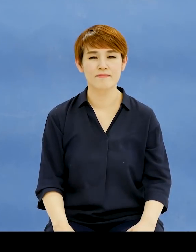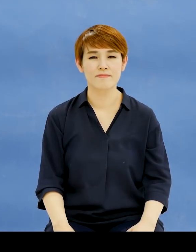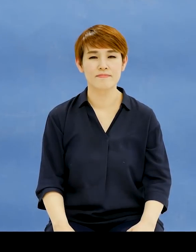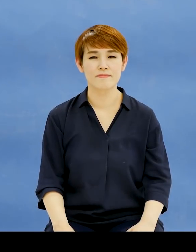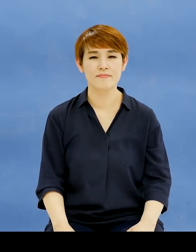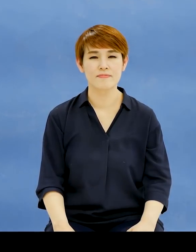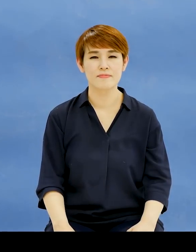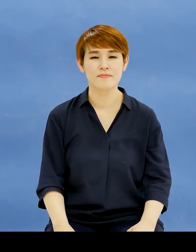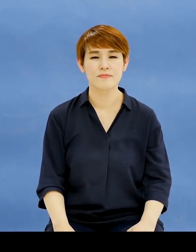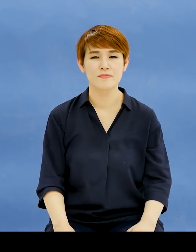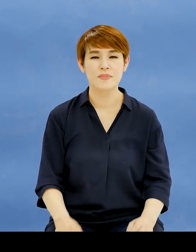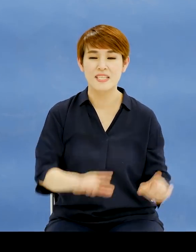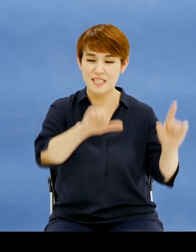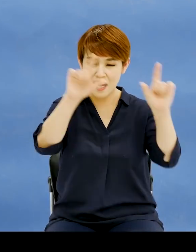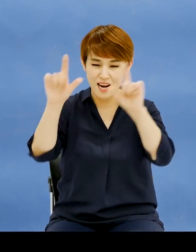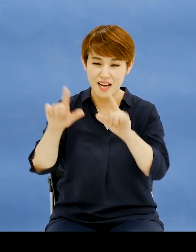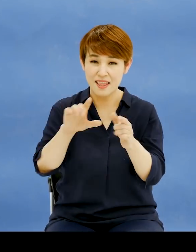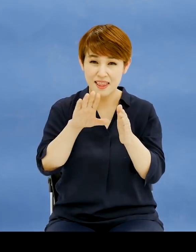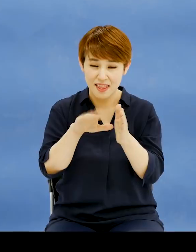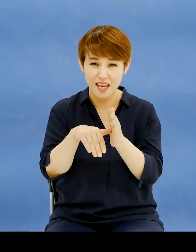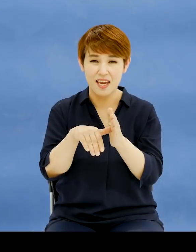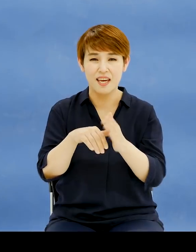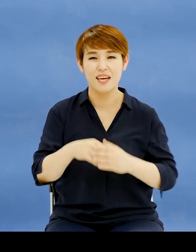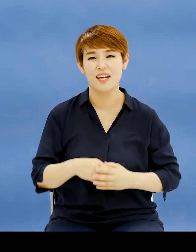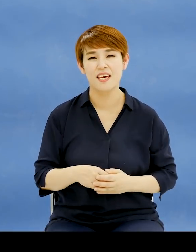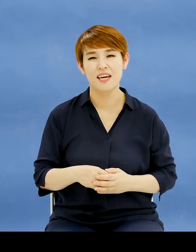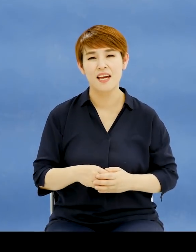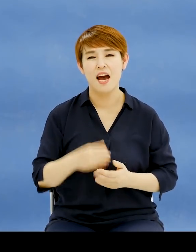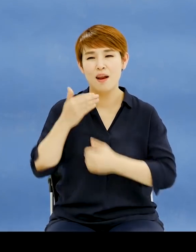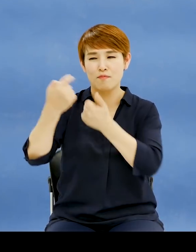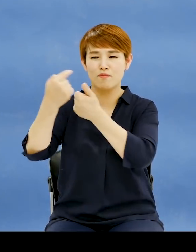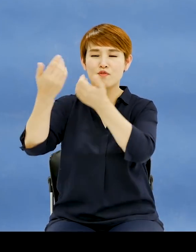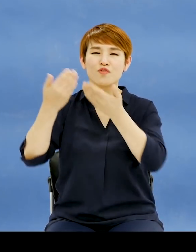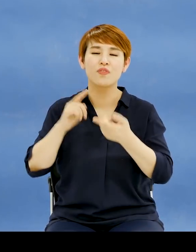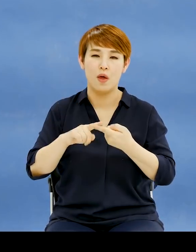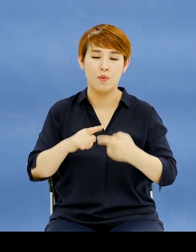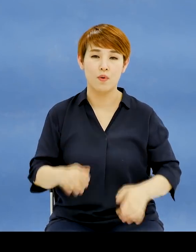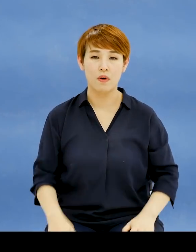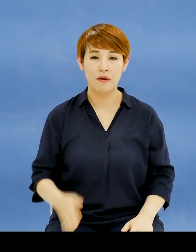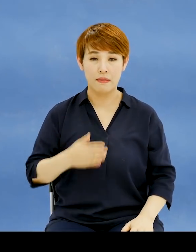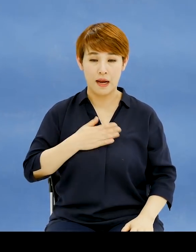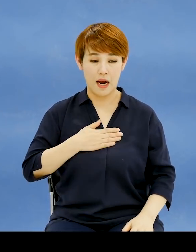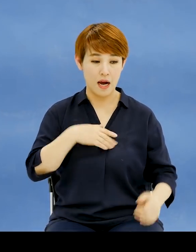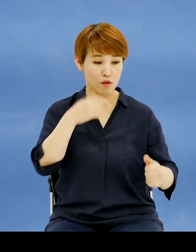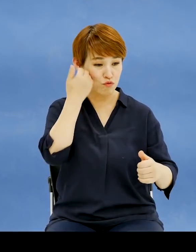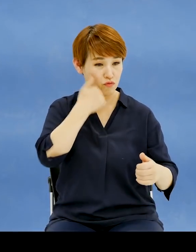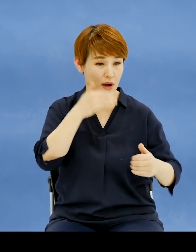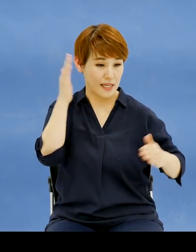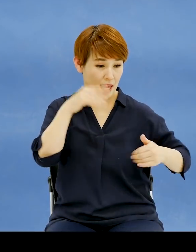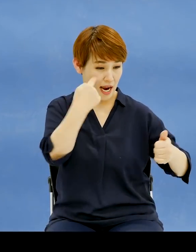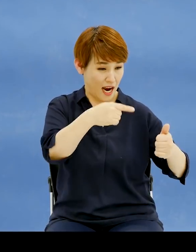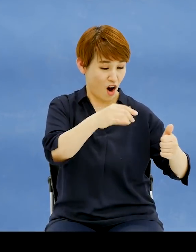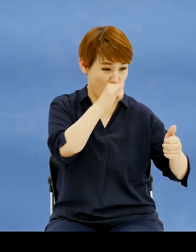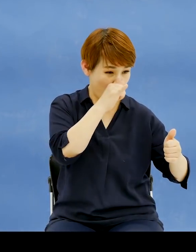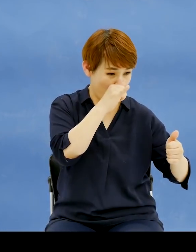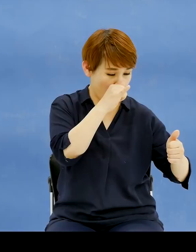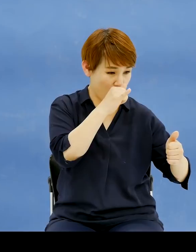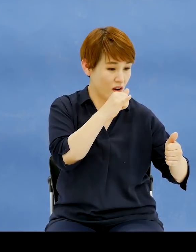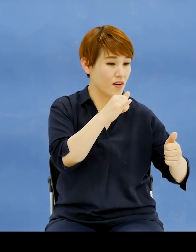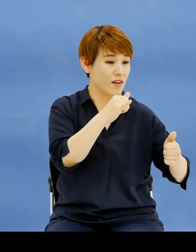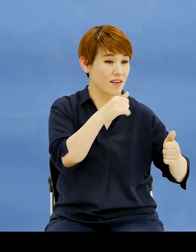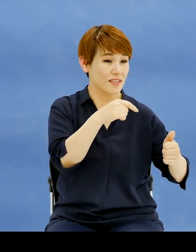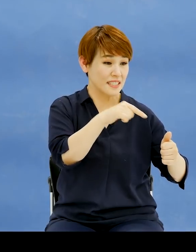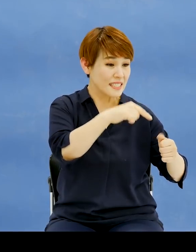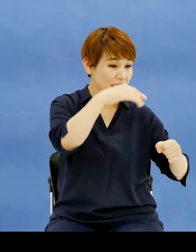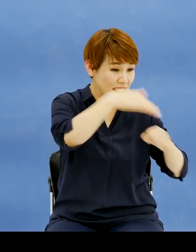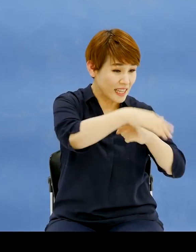결국은 우리가 학교 재학을 하면서 배운 대로, 제가 학교에서 학생들을 가르치다 보니까 제가 가르친 대로 배우면 그 학생들이 또 누군가를